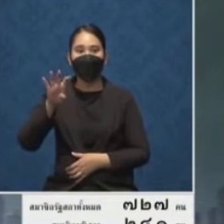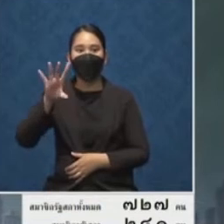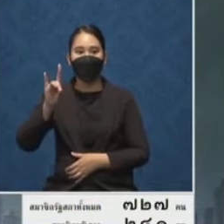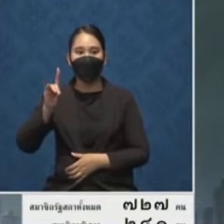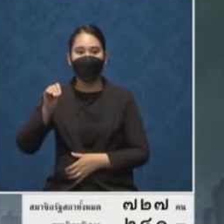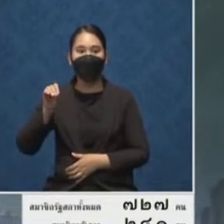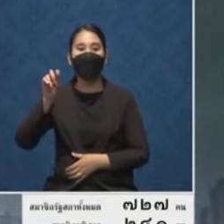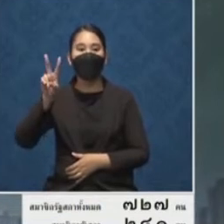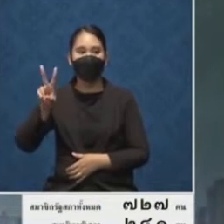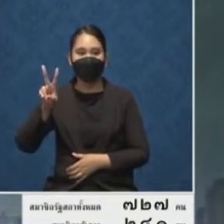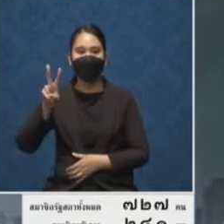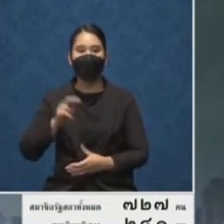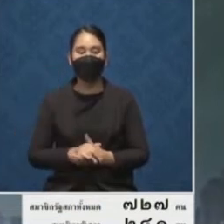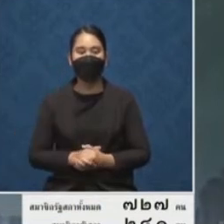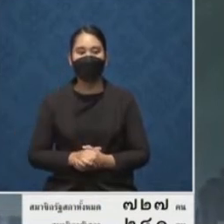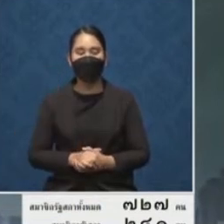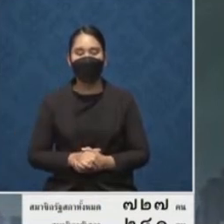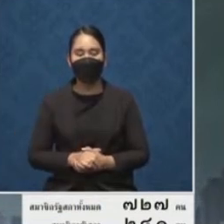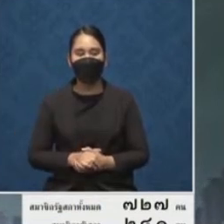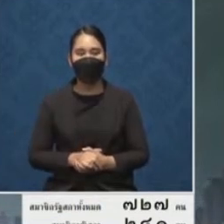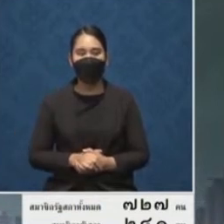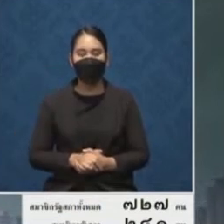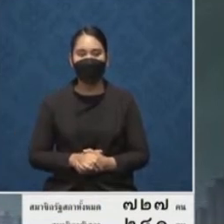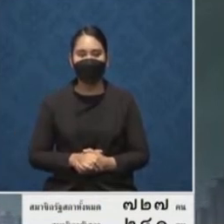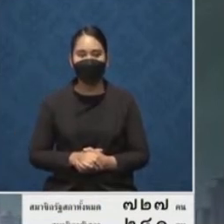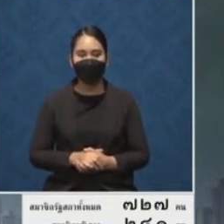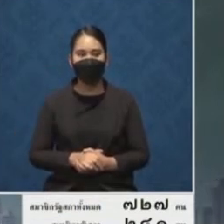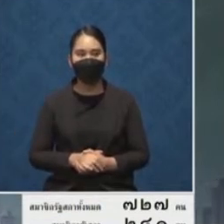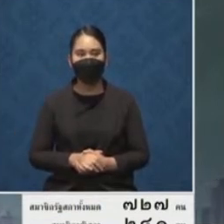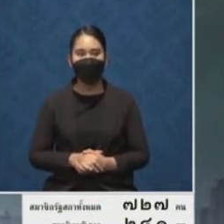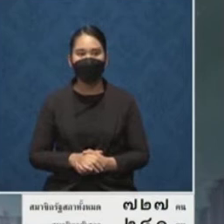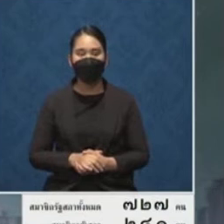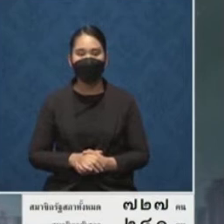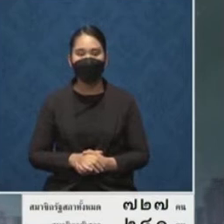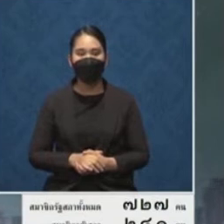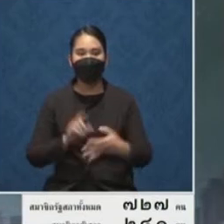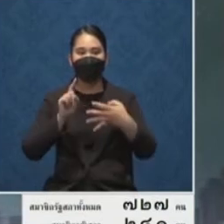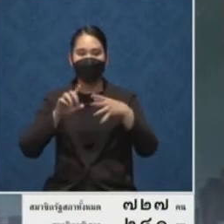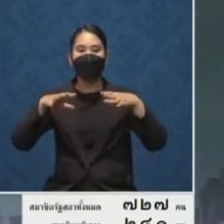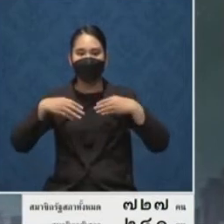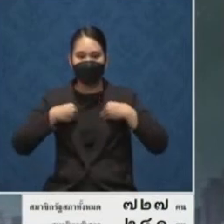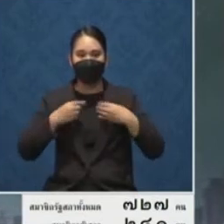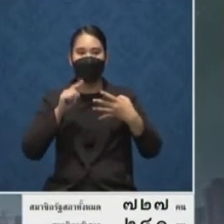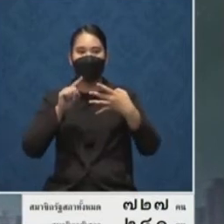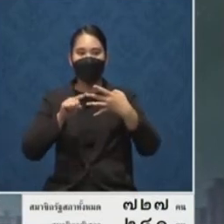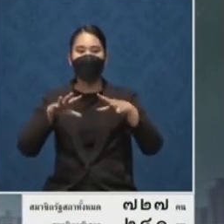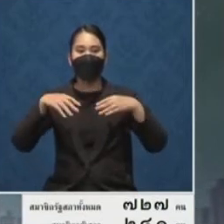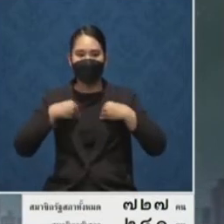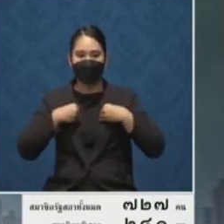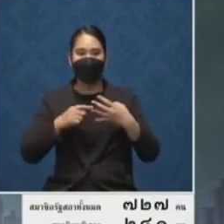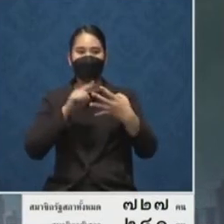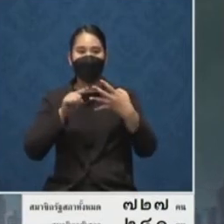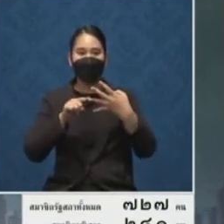482พลตำรวจโทวิษณุม่วงแพรศรี 1รับหลักการ2รับหลัก